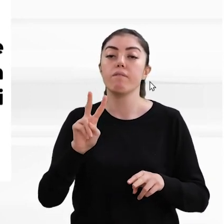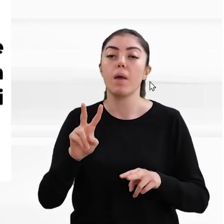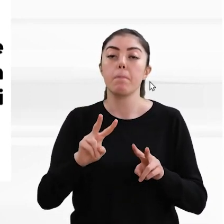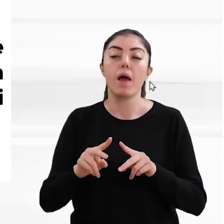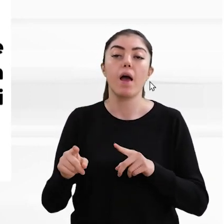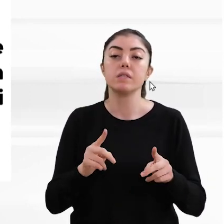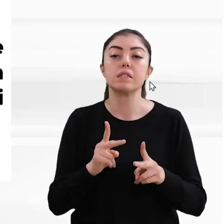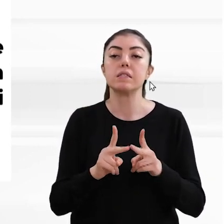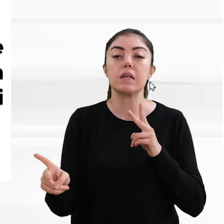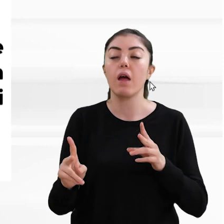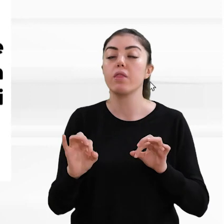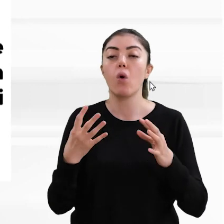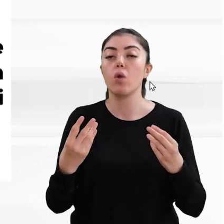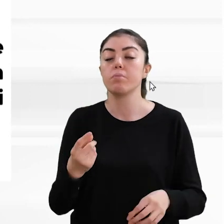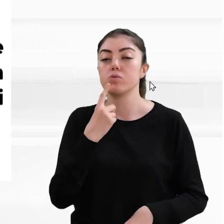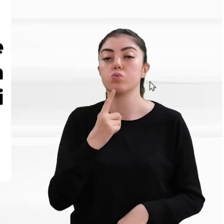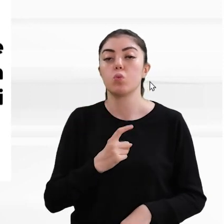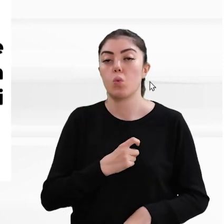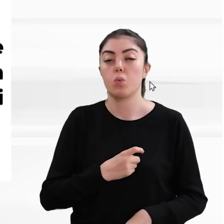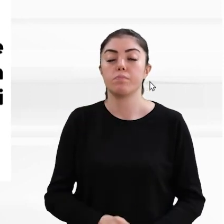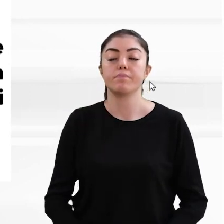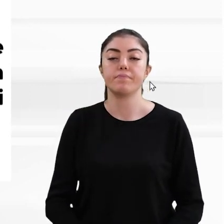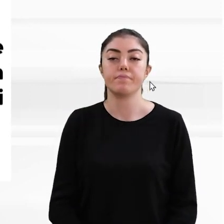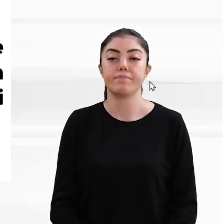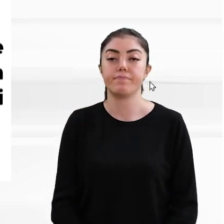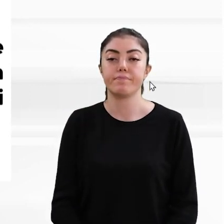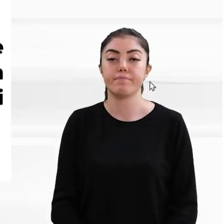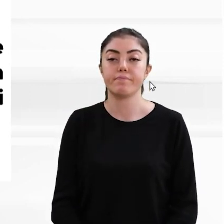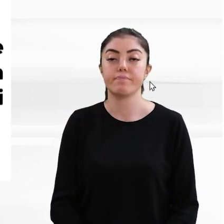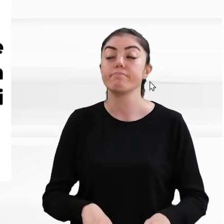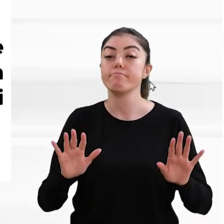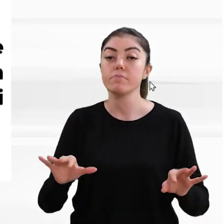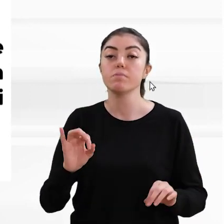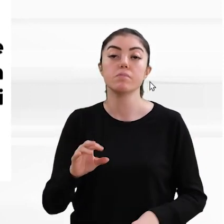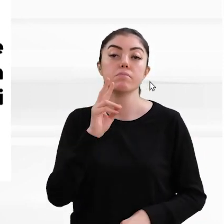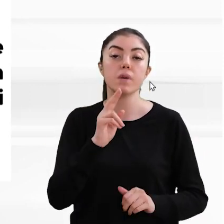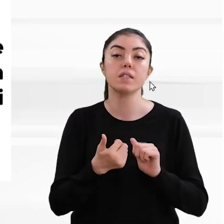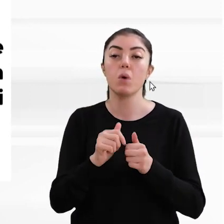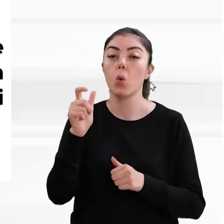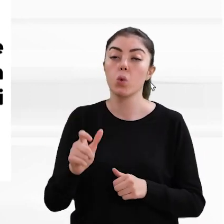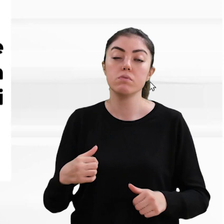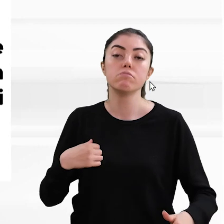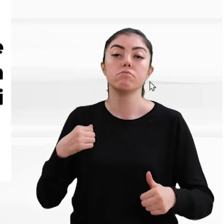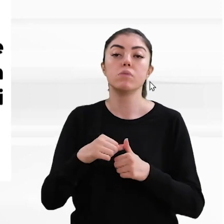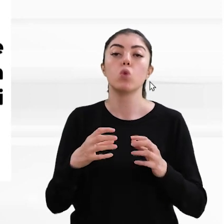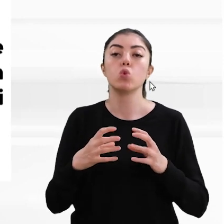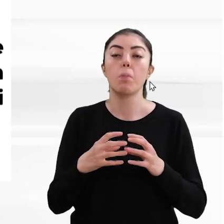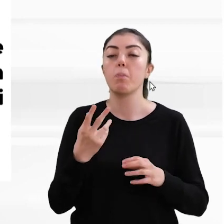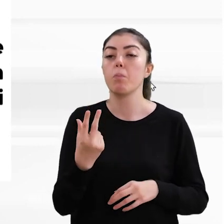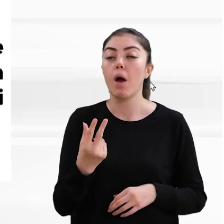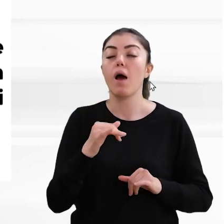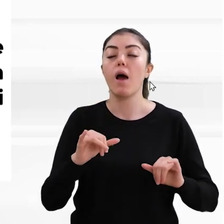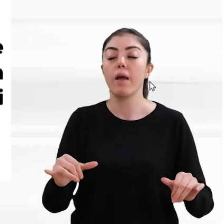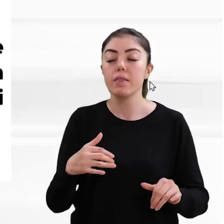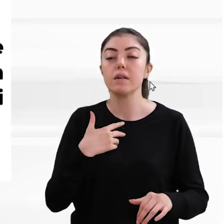VM arasındaki ilişki aşağıdakilerin hangisinde doğru olarak verilmiştir? Bakın burada sporcu her defasında topa aynı